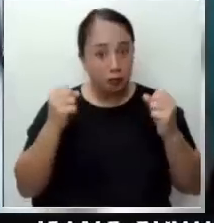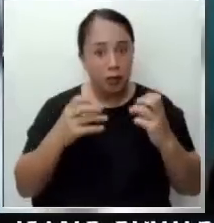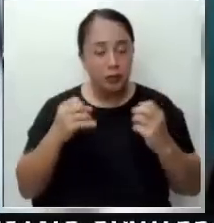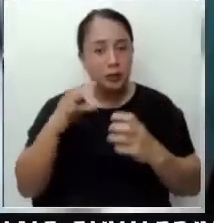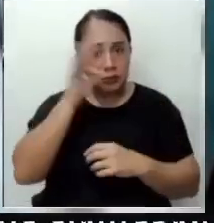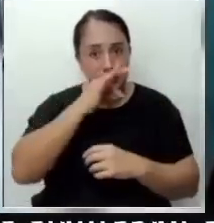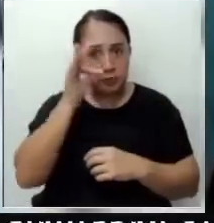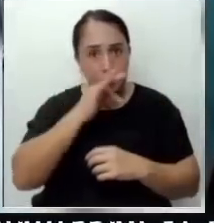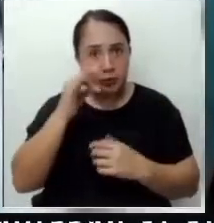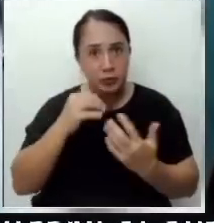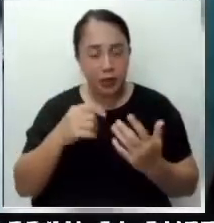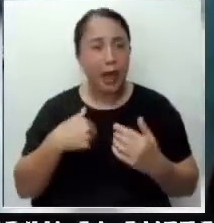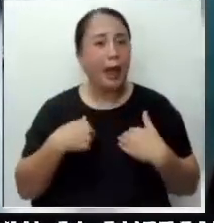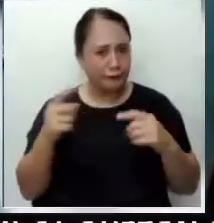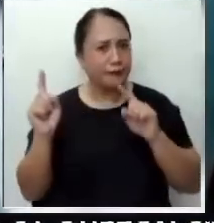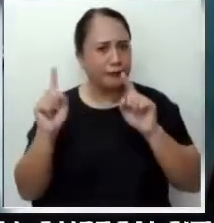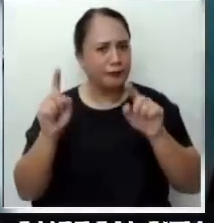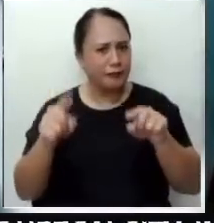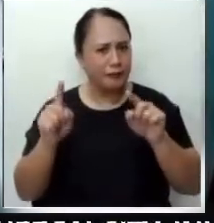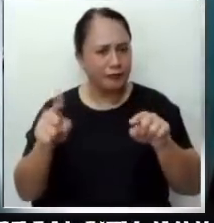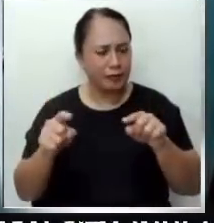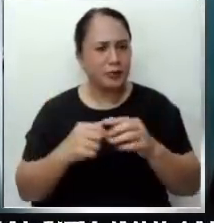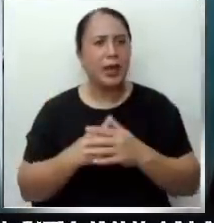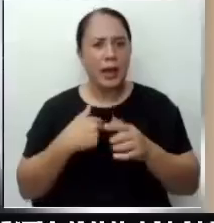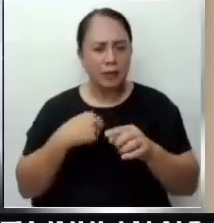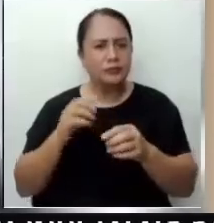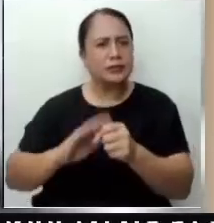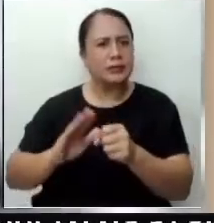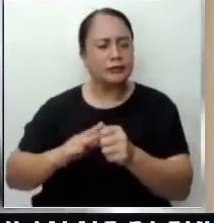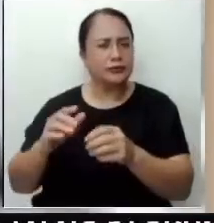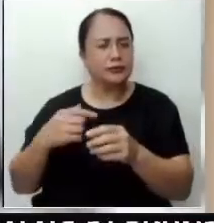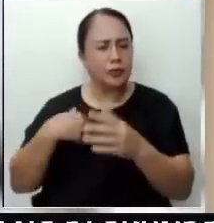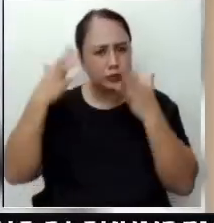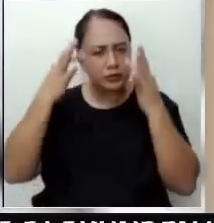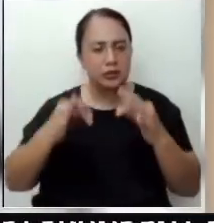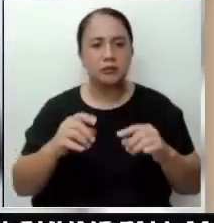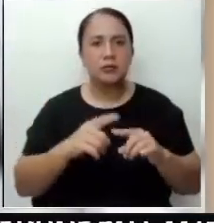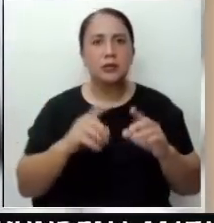nandoon silang lahat, even na may quorum. Kailangan talaga i-adjourn